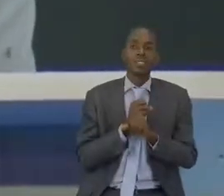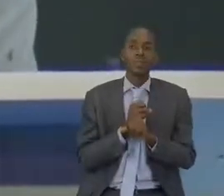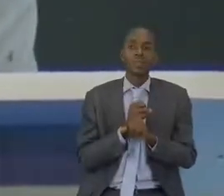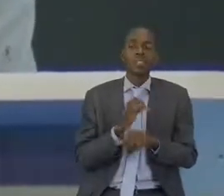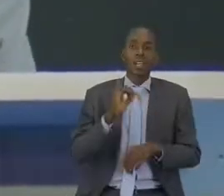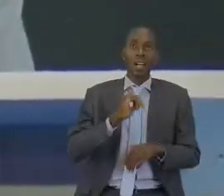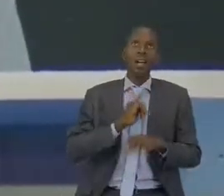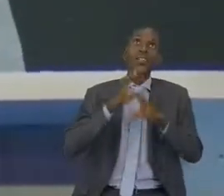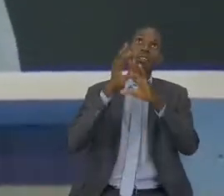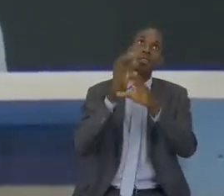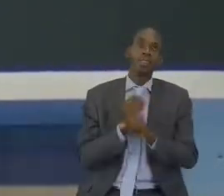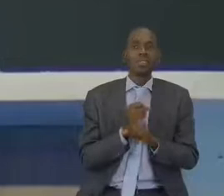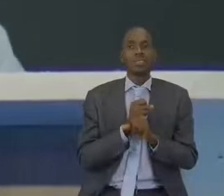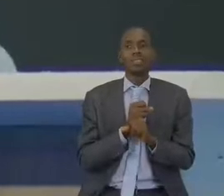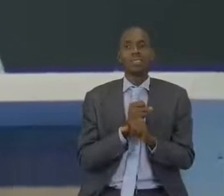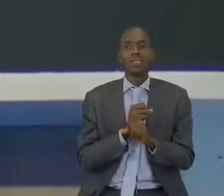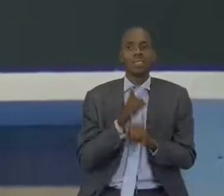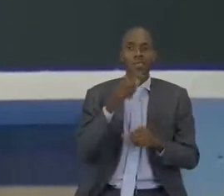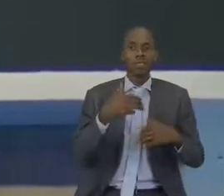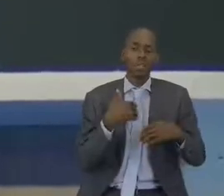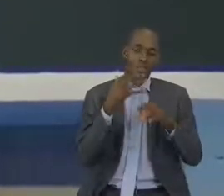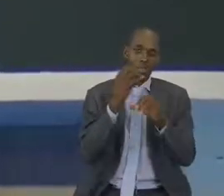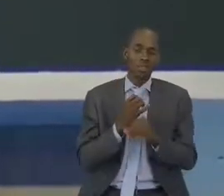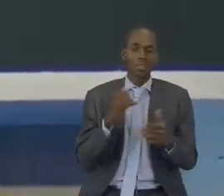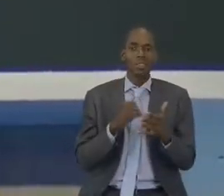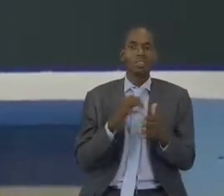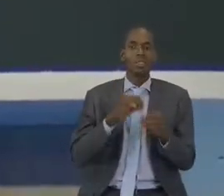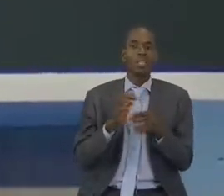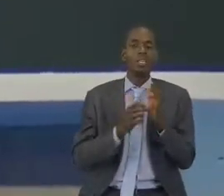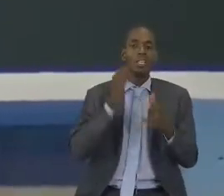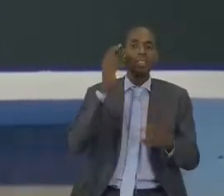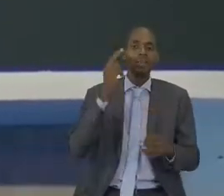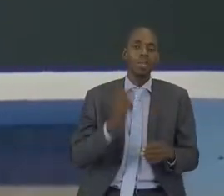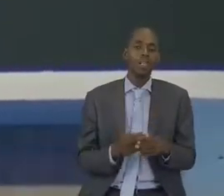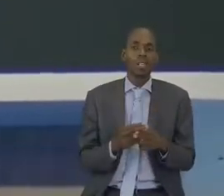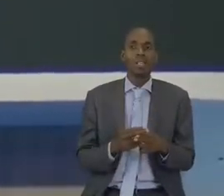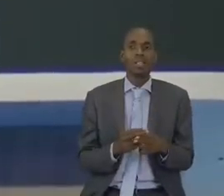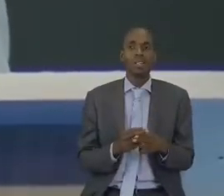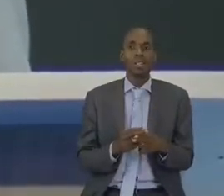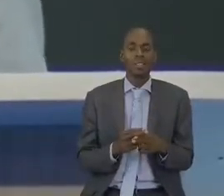Tu l'as eu au nom de Jésus.